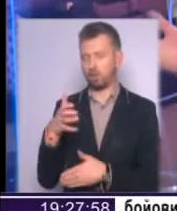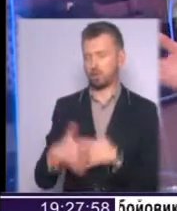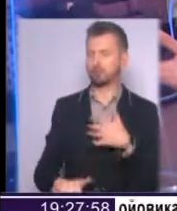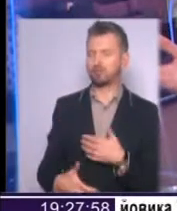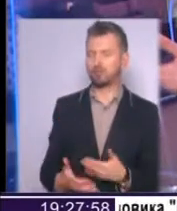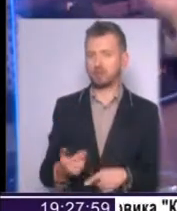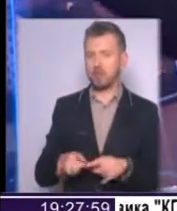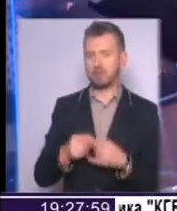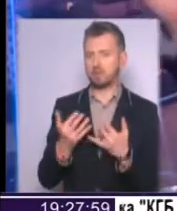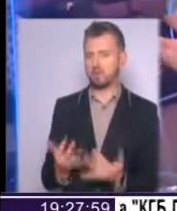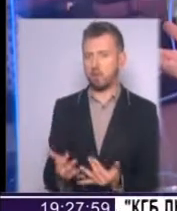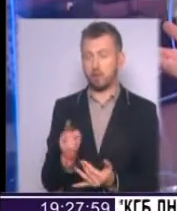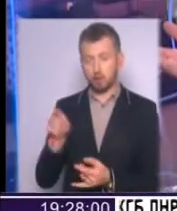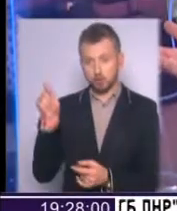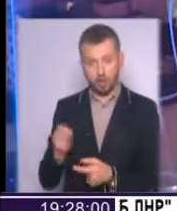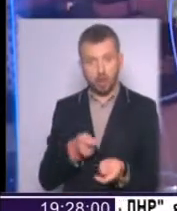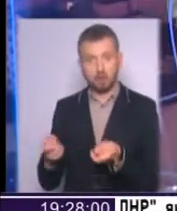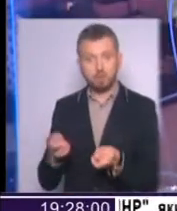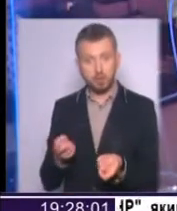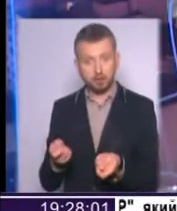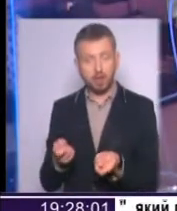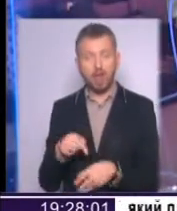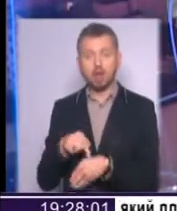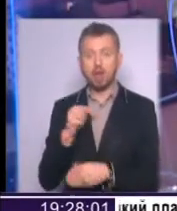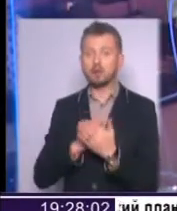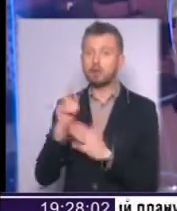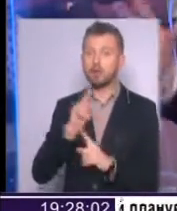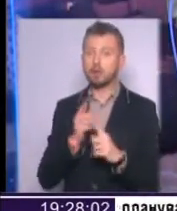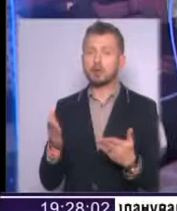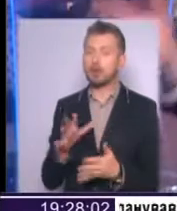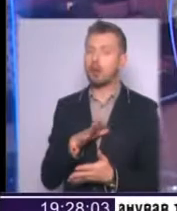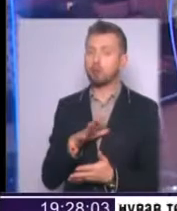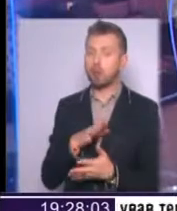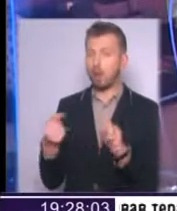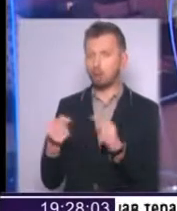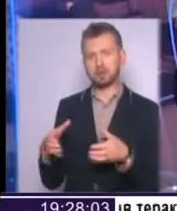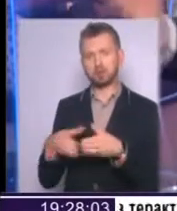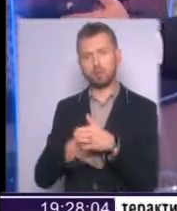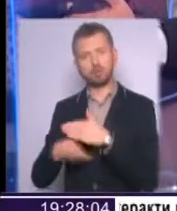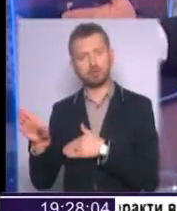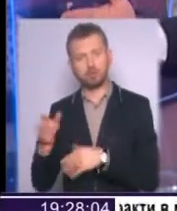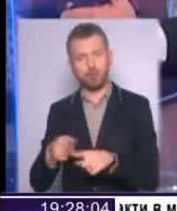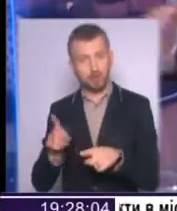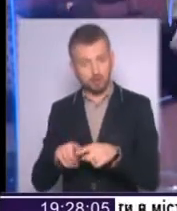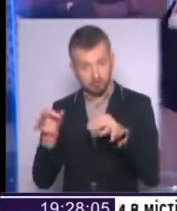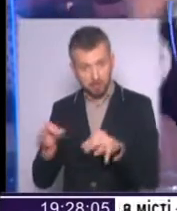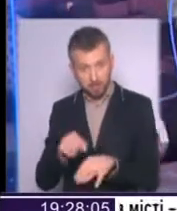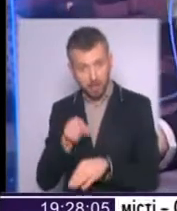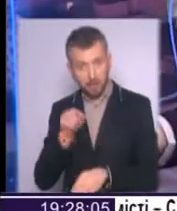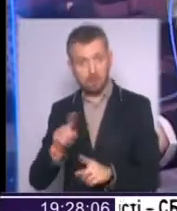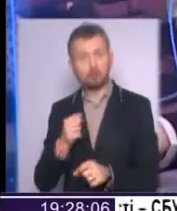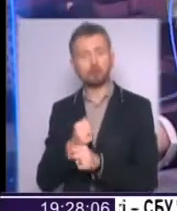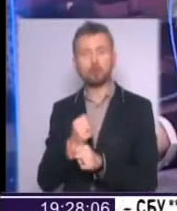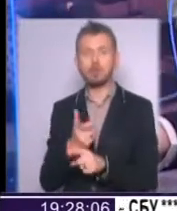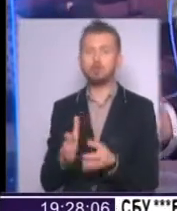оці всі вимоги? Вони приїхали до влади. Реакція Верховної Ради, яка була? Опозиційний блок вийшов. Це адекватна реакція? Що зробила